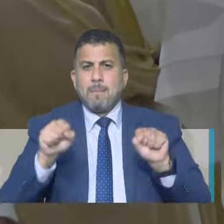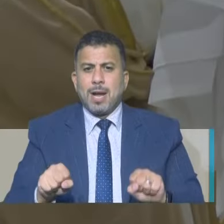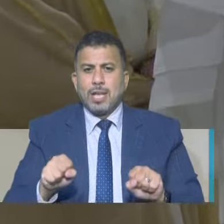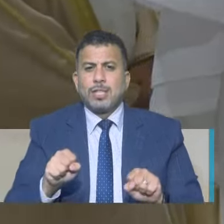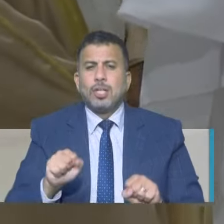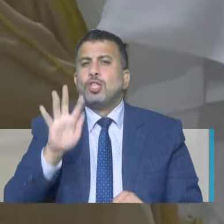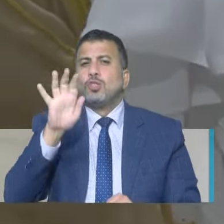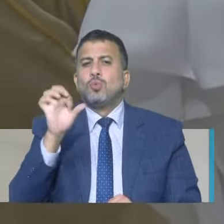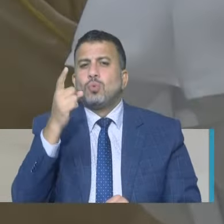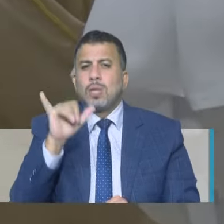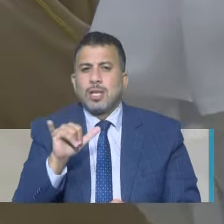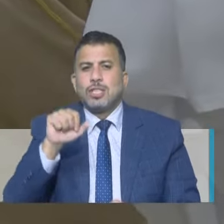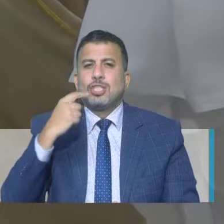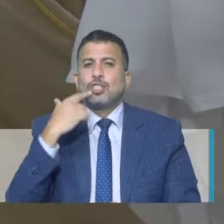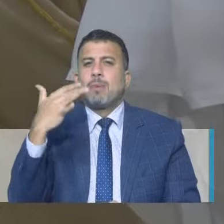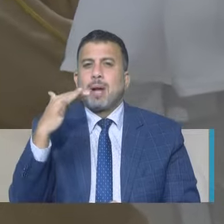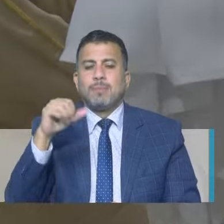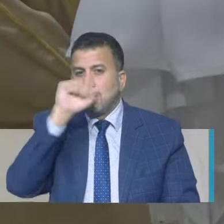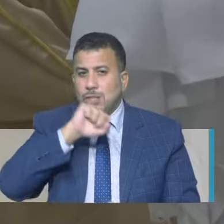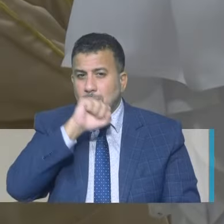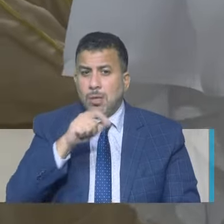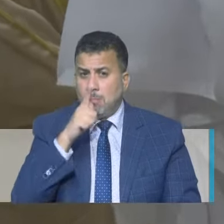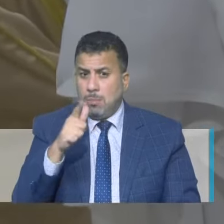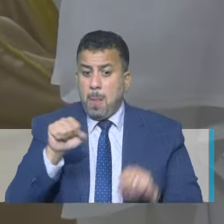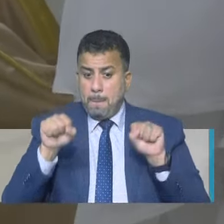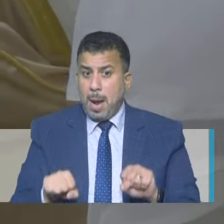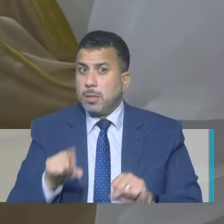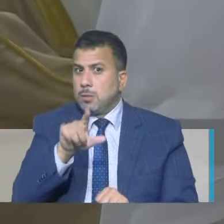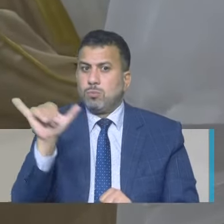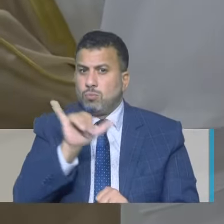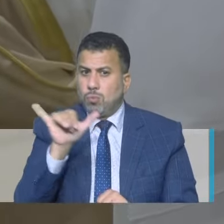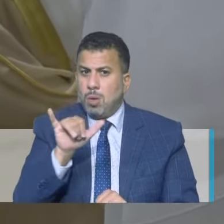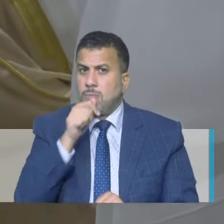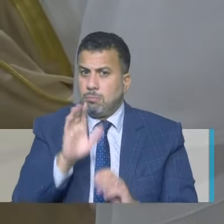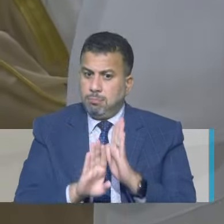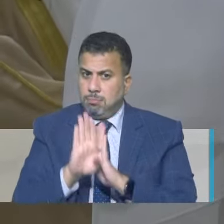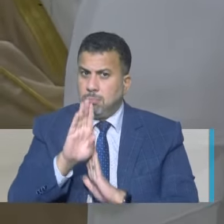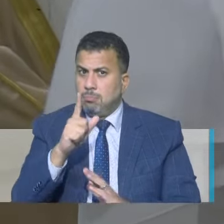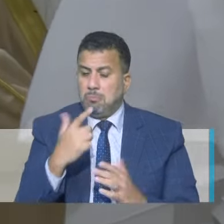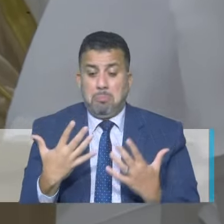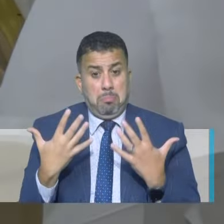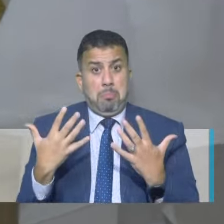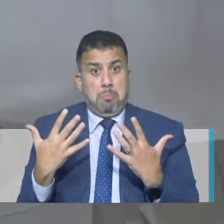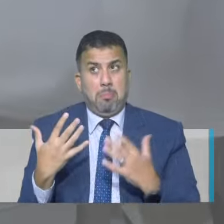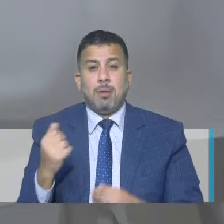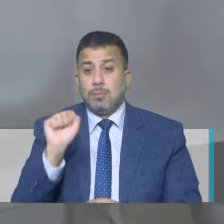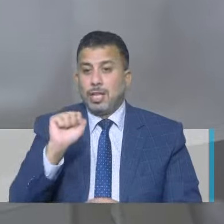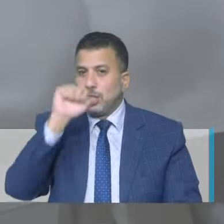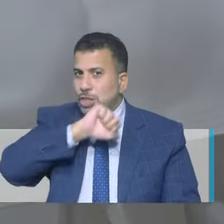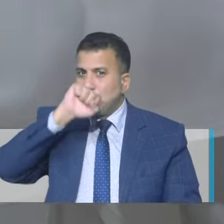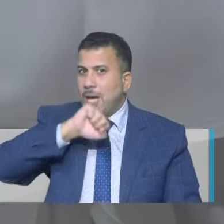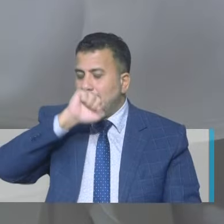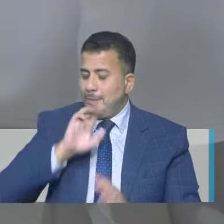شورى شباب الشارقه حيث اشاد سموه بما يمثله المجلس وما يبرزه من صوره مشرقه لاماره